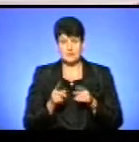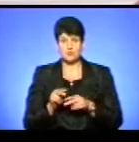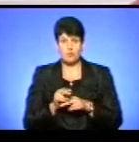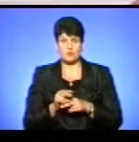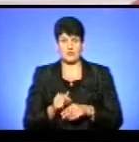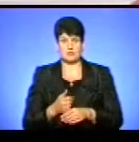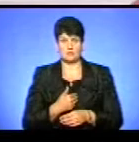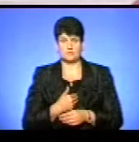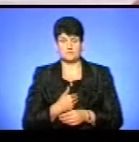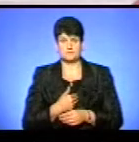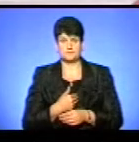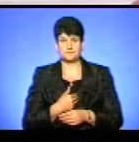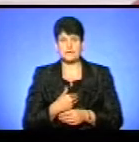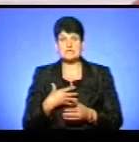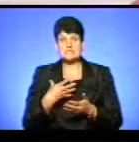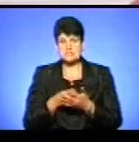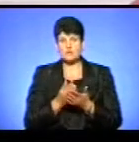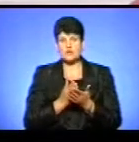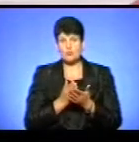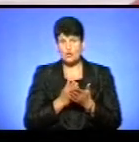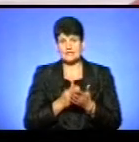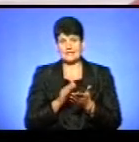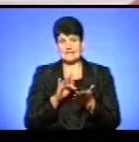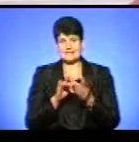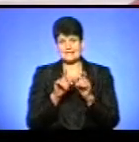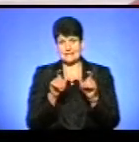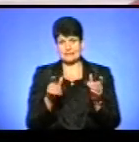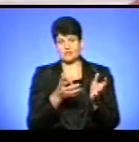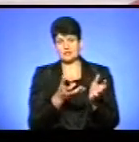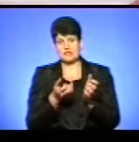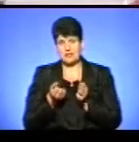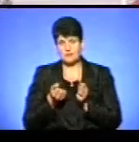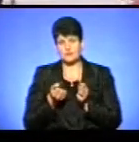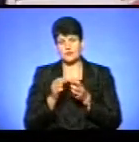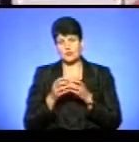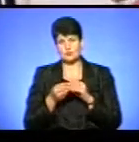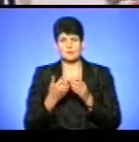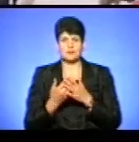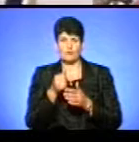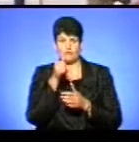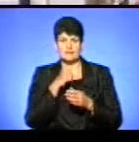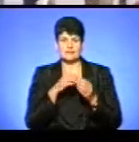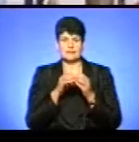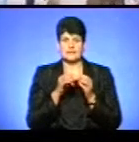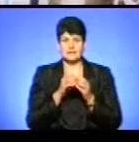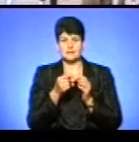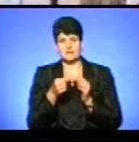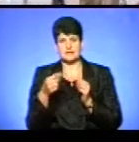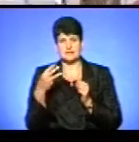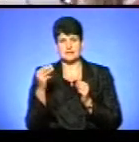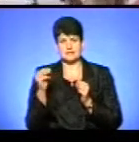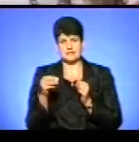полікуватися. За свої послуги цей центр отримав суми в місяць від 10 до 30 тисяч